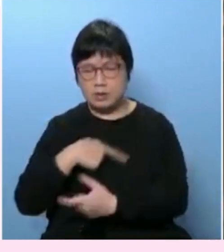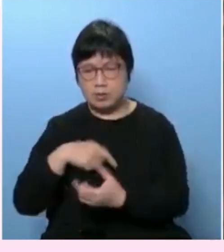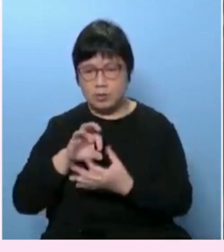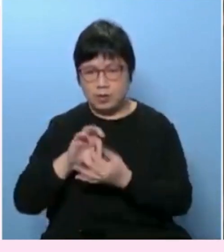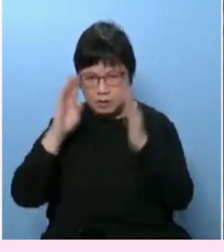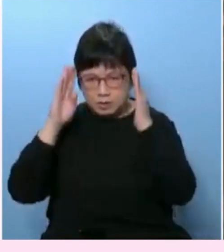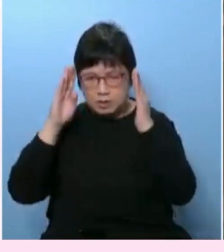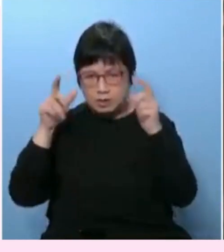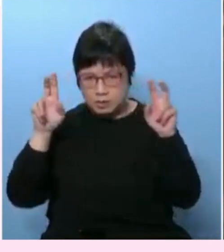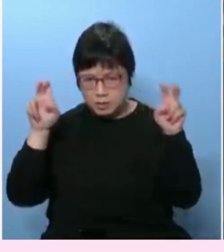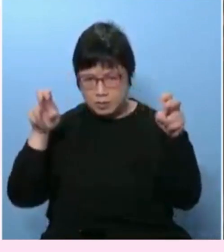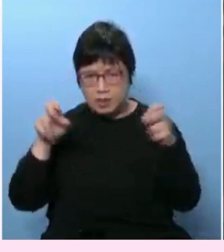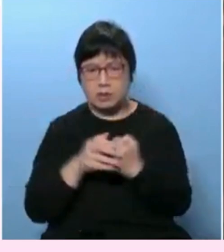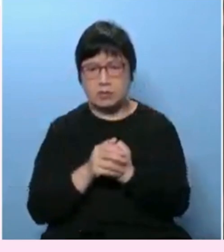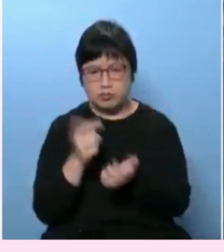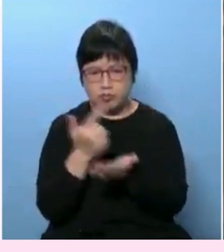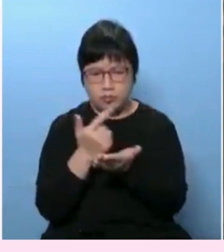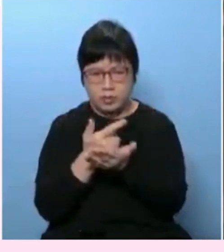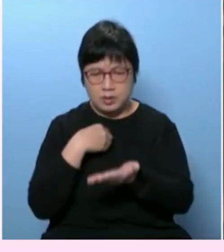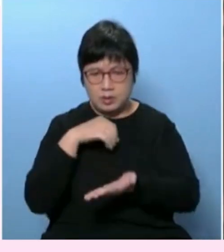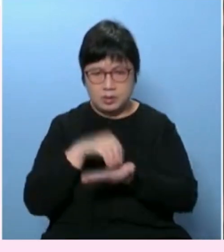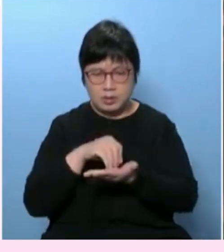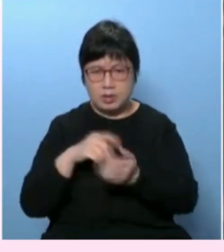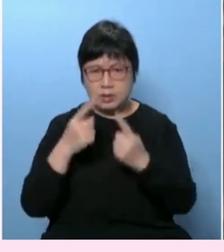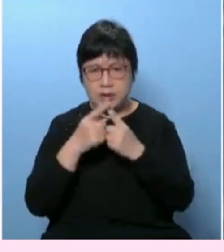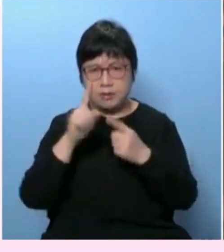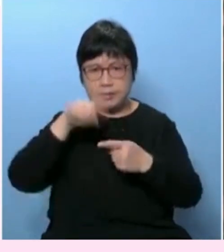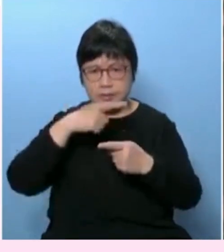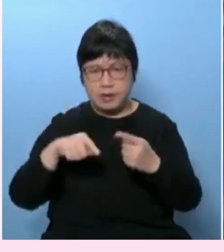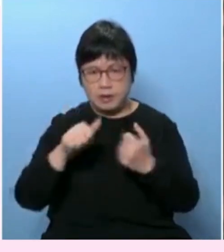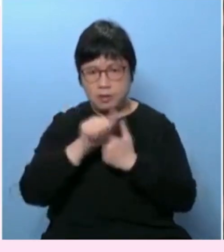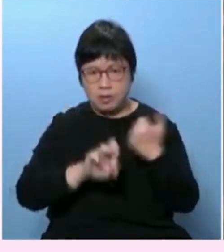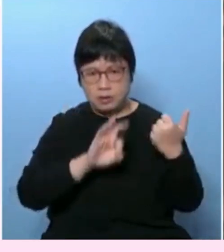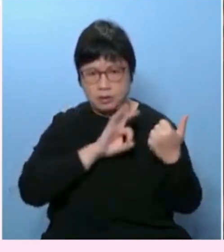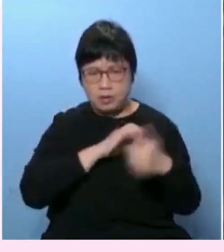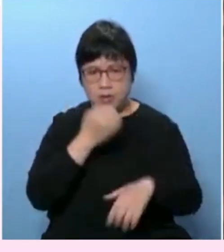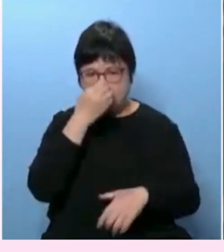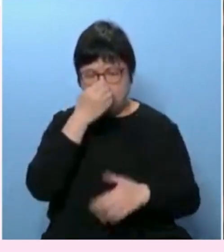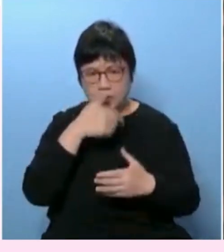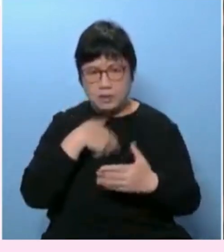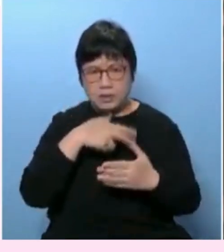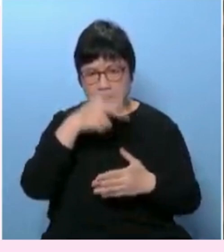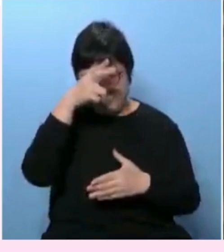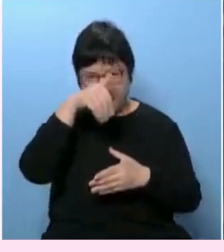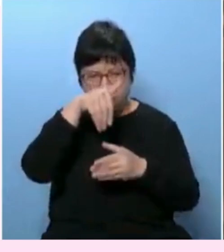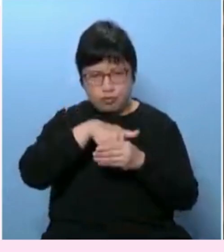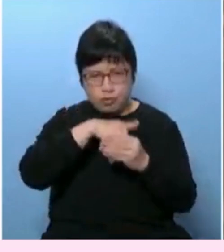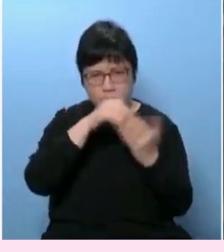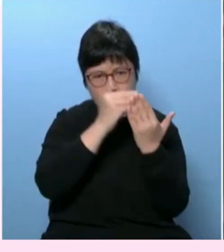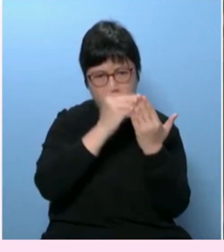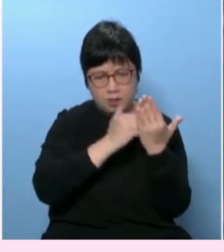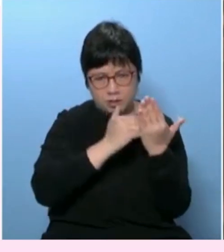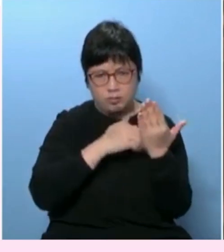目。關鍵是要堅定落實全國人大關於完善香港特區選舉制度的決定，以